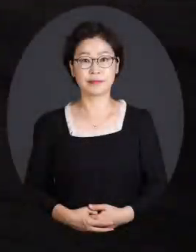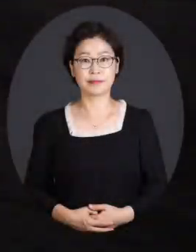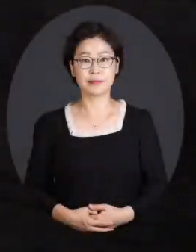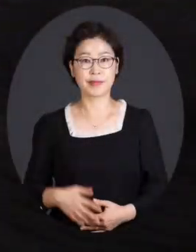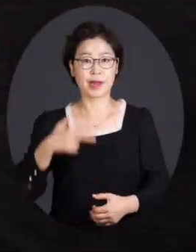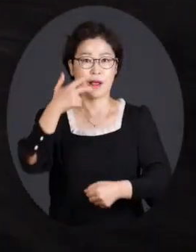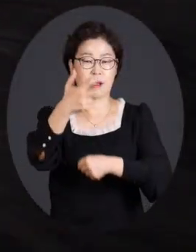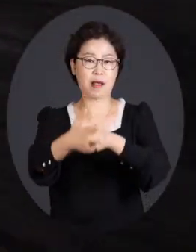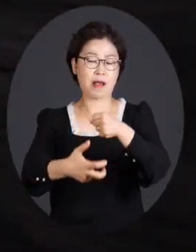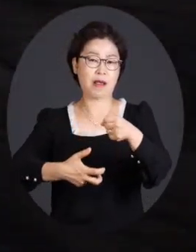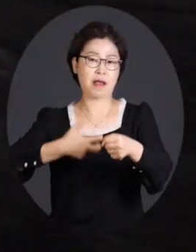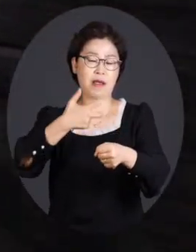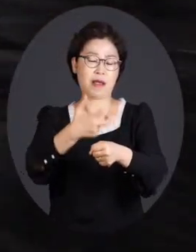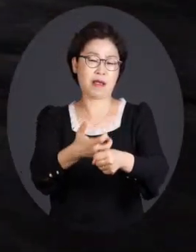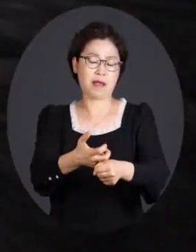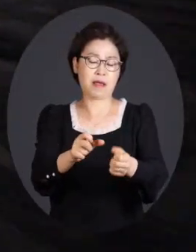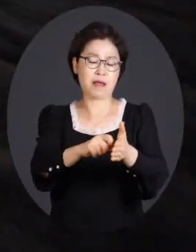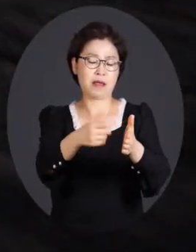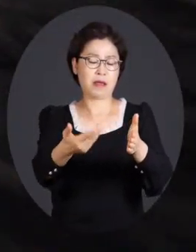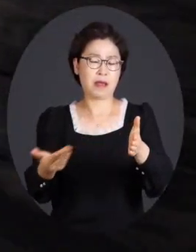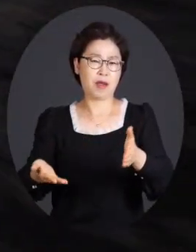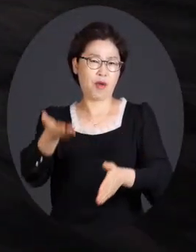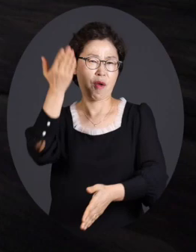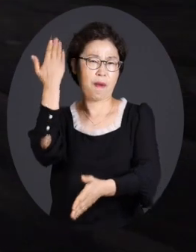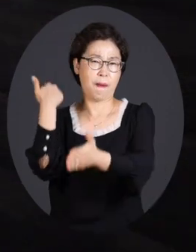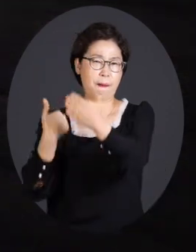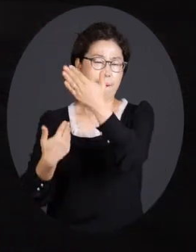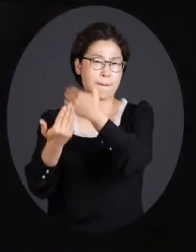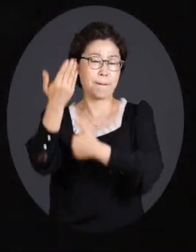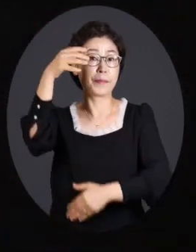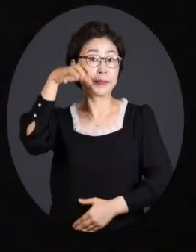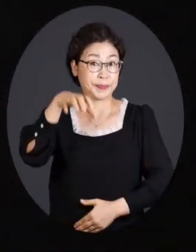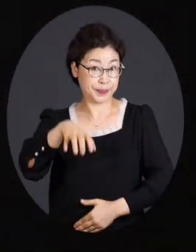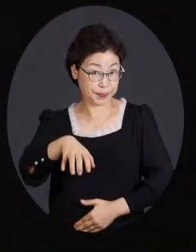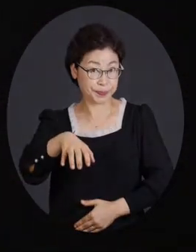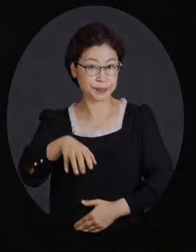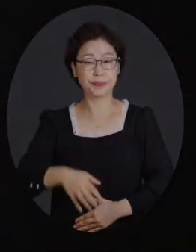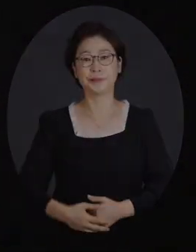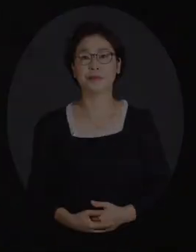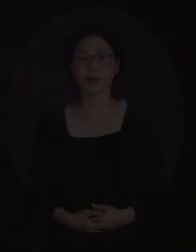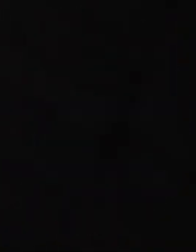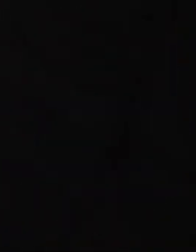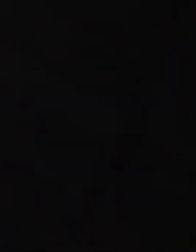70여 년 전 그 역사의 현장으로 들어갑니다.